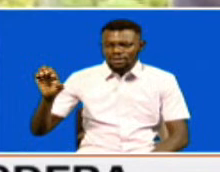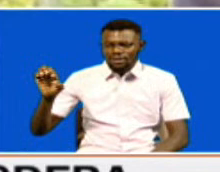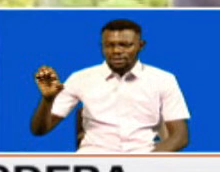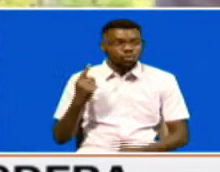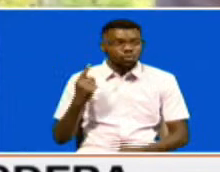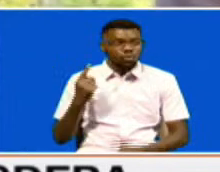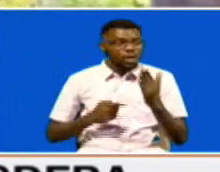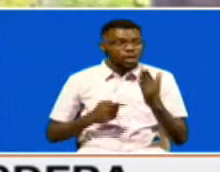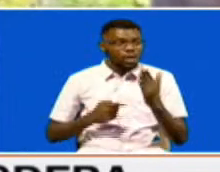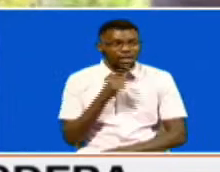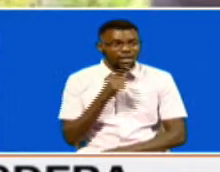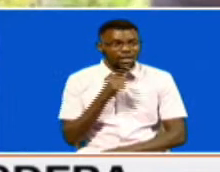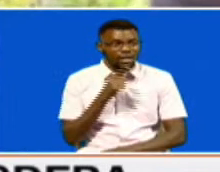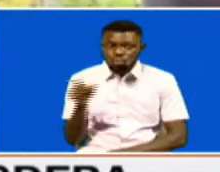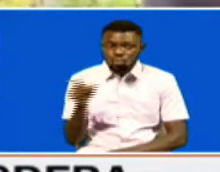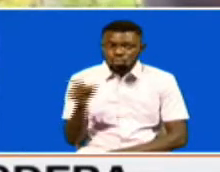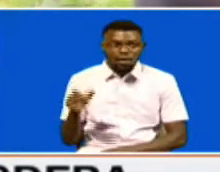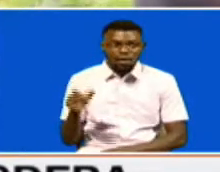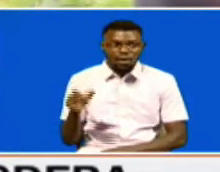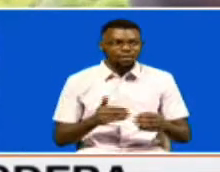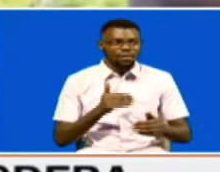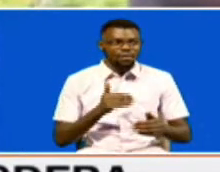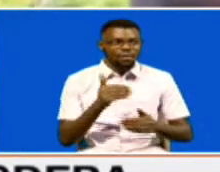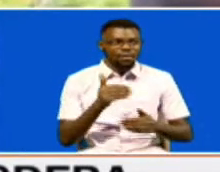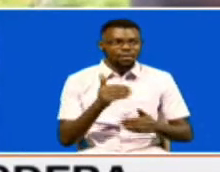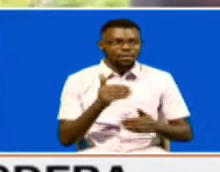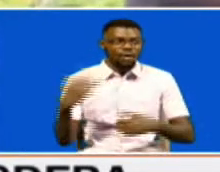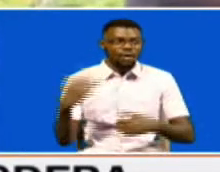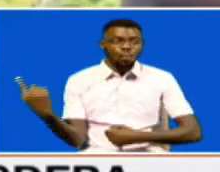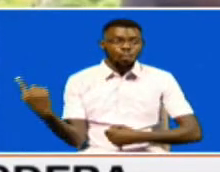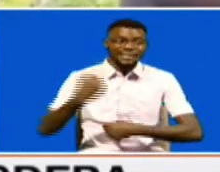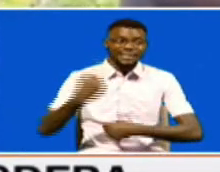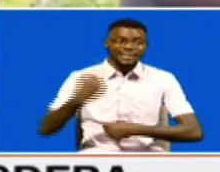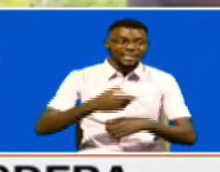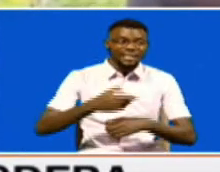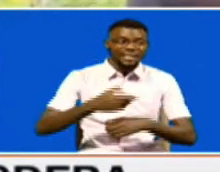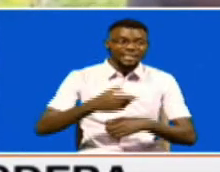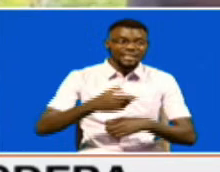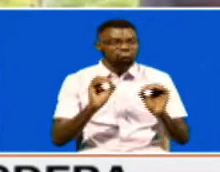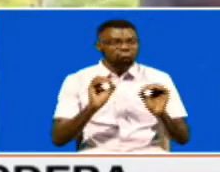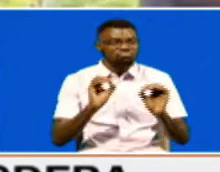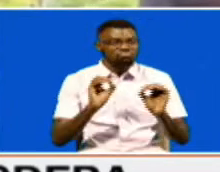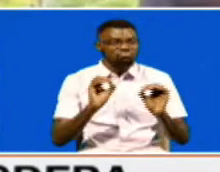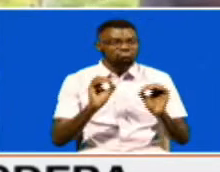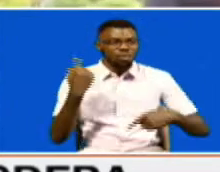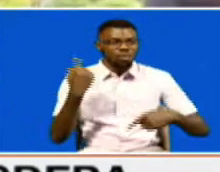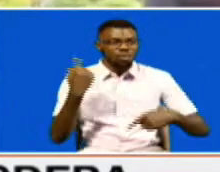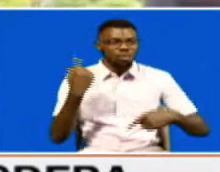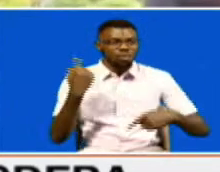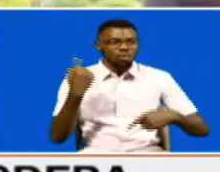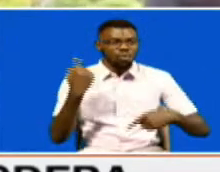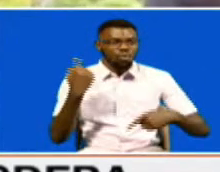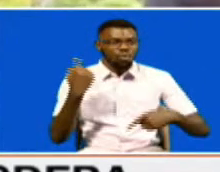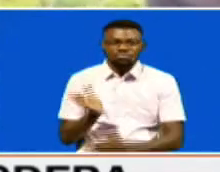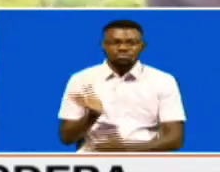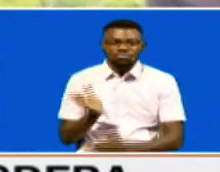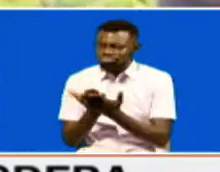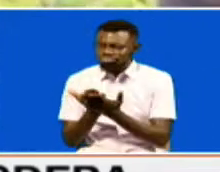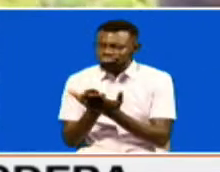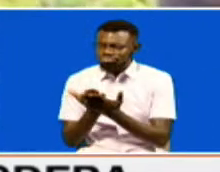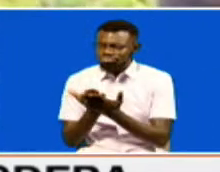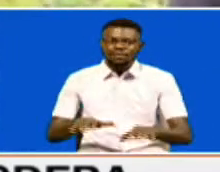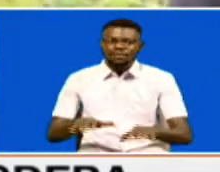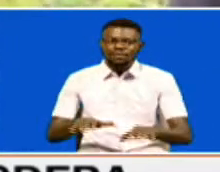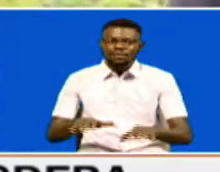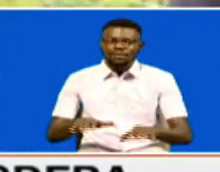is this was just a process. It was not one day thing, and in fact we won all the petitioners have won